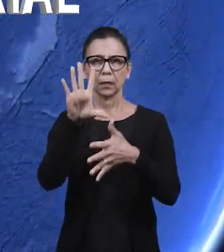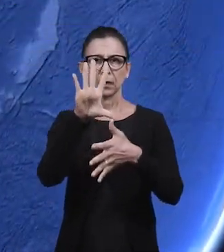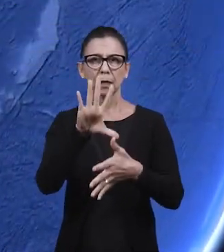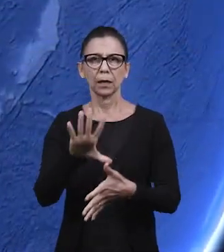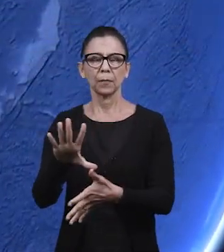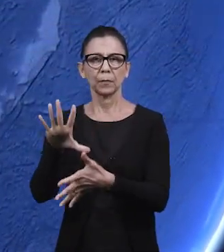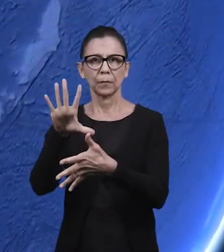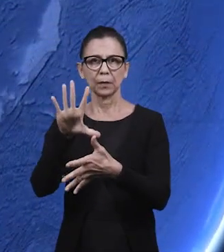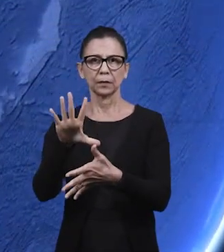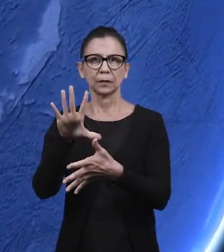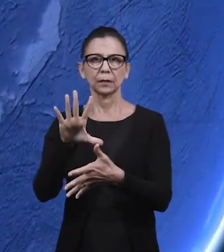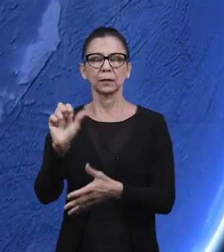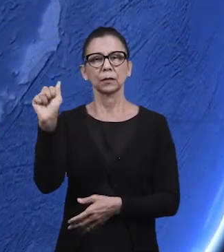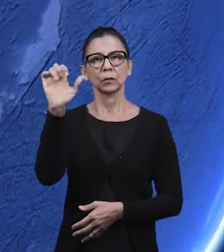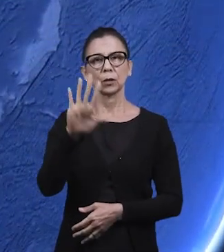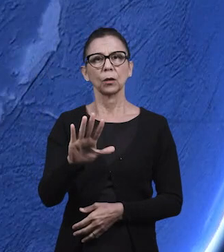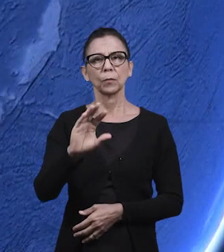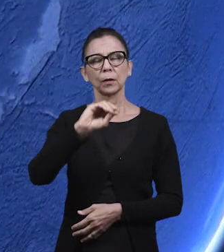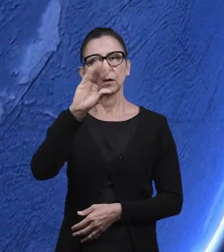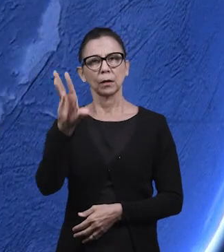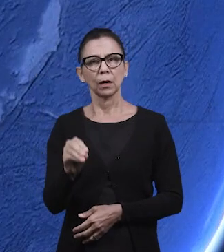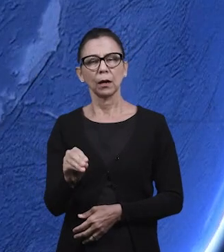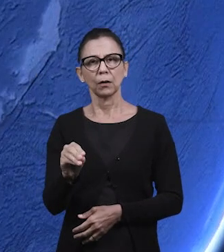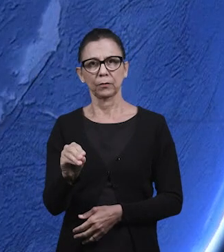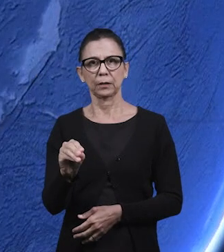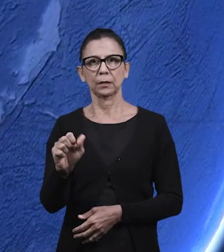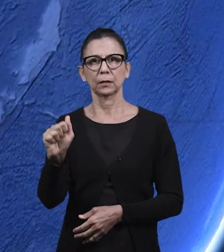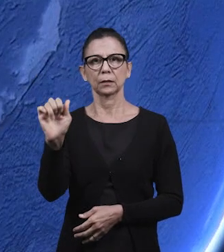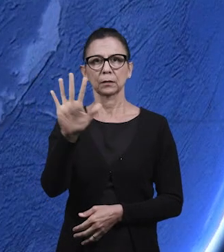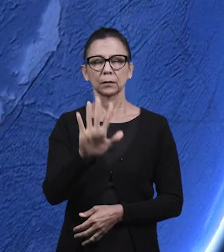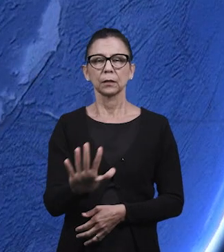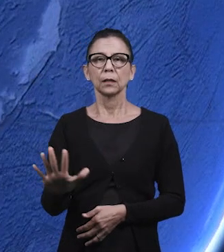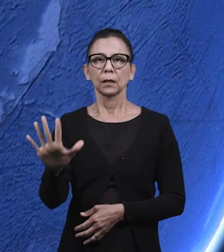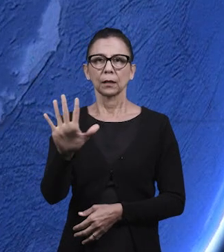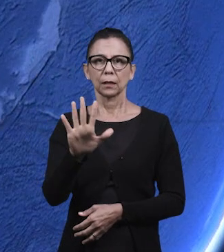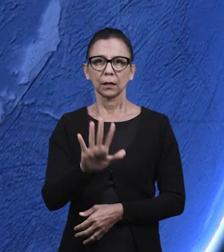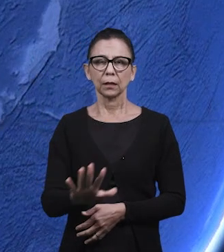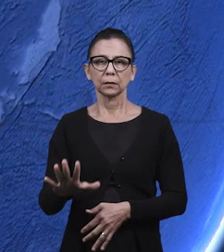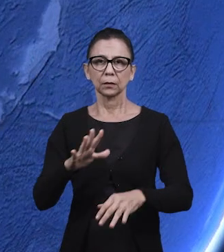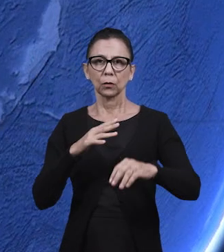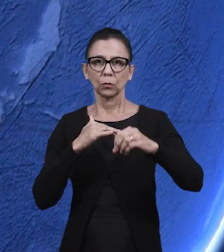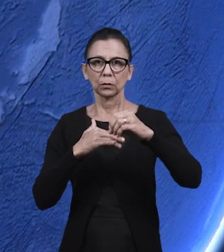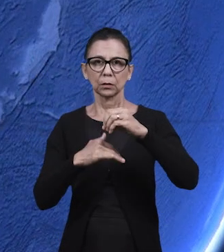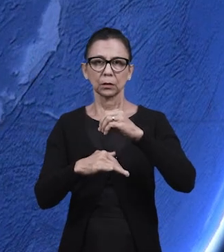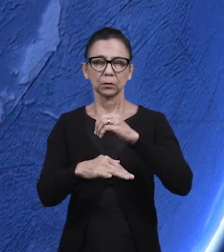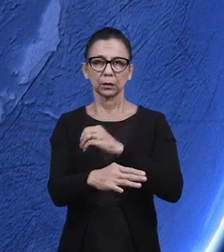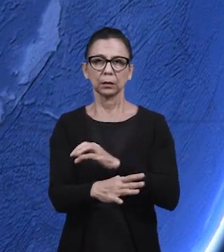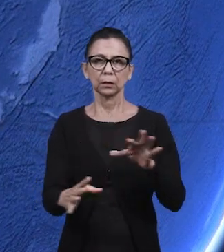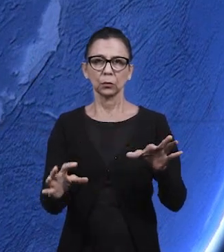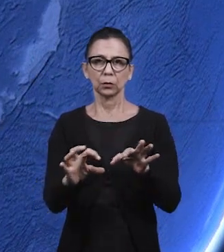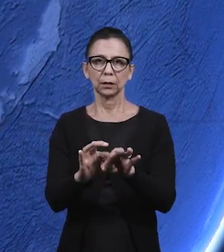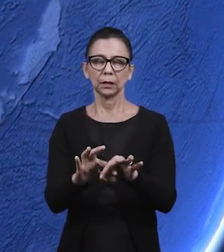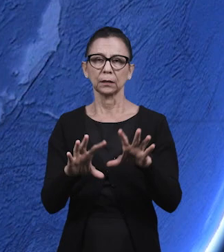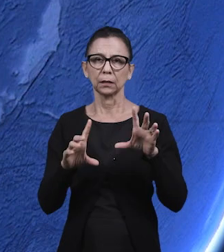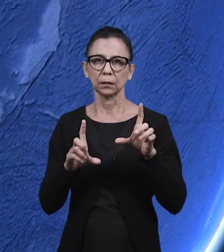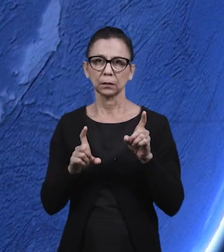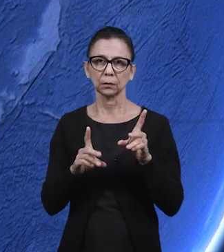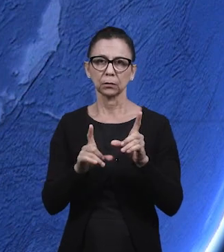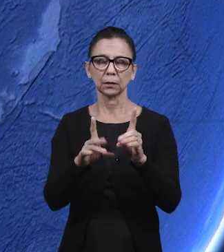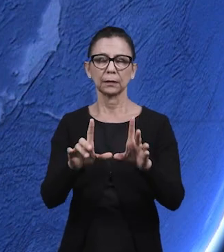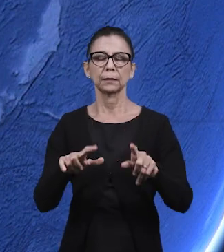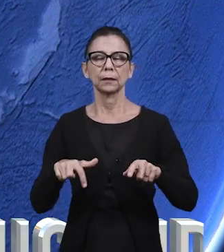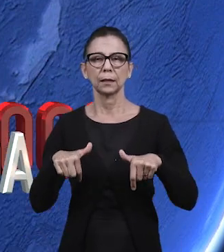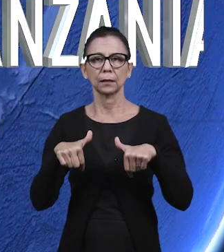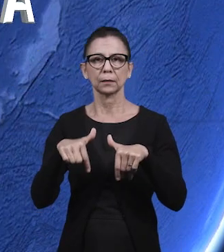Amériques, Europe, Afrique, Asie et Océanie, connectées par la même doctrine, par la direction